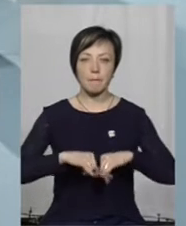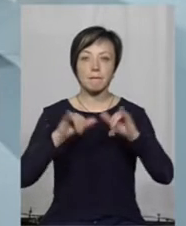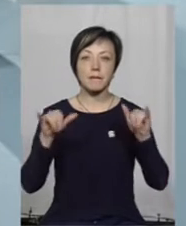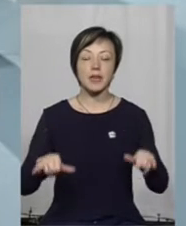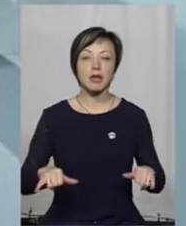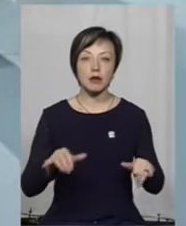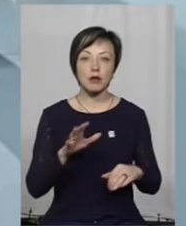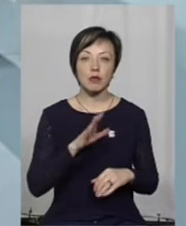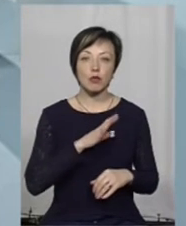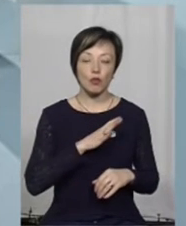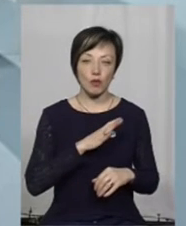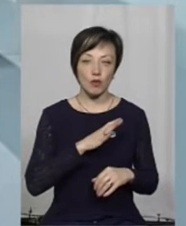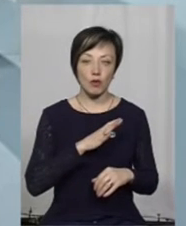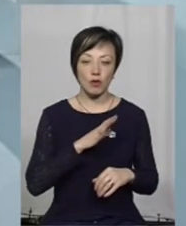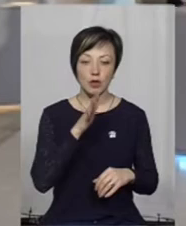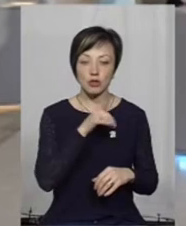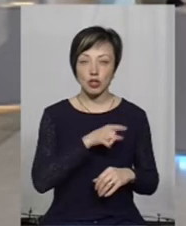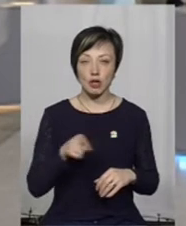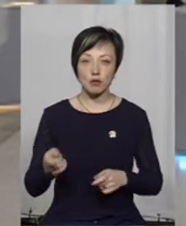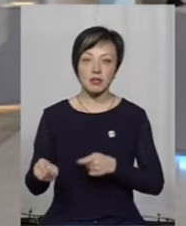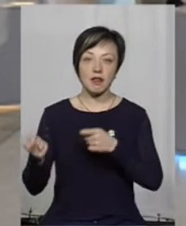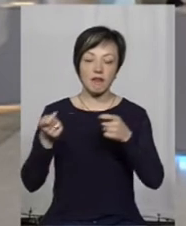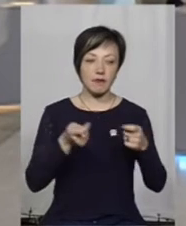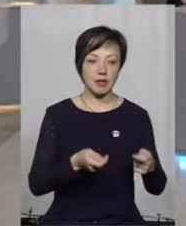був з часом завезення